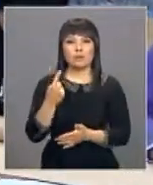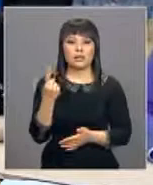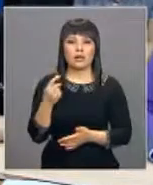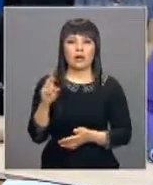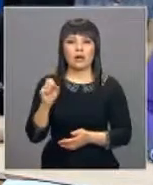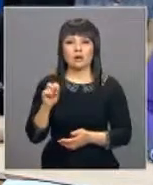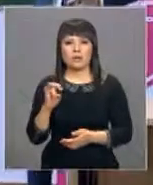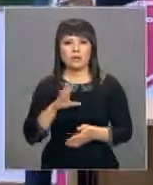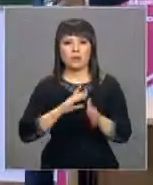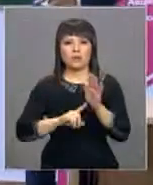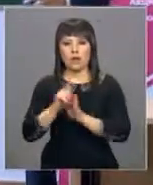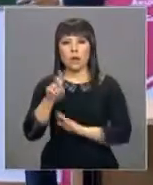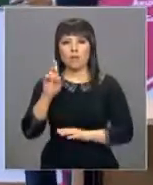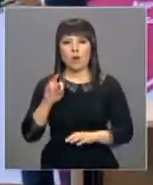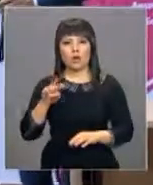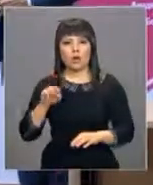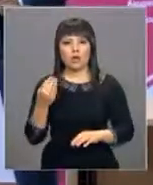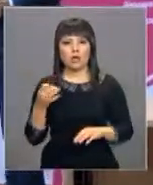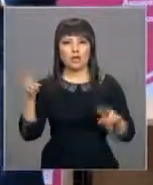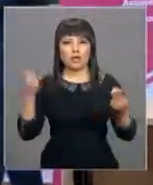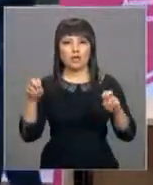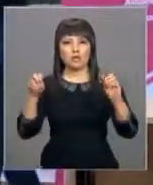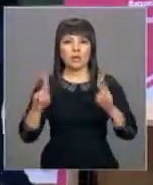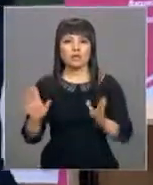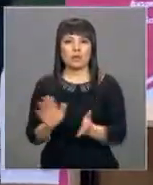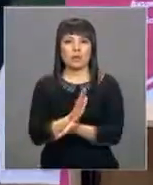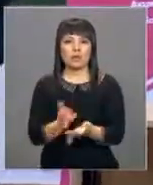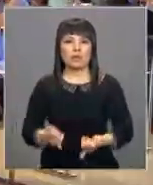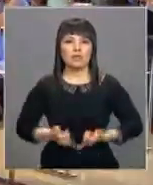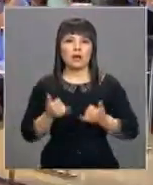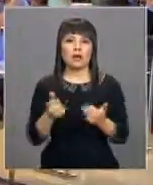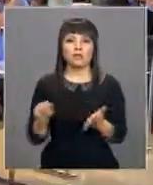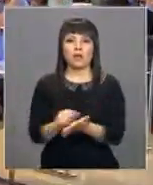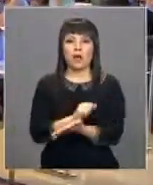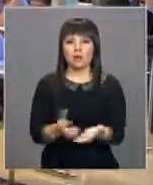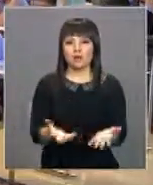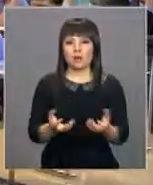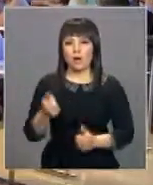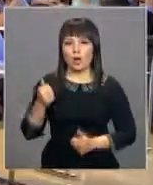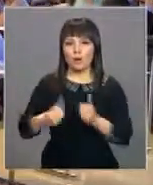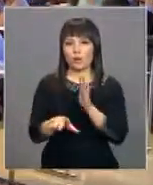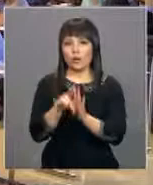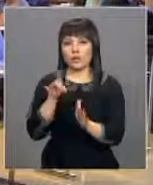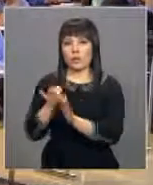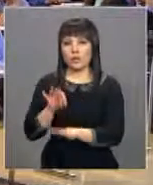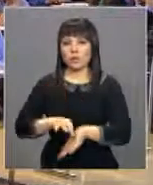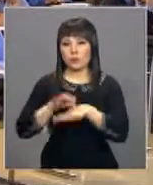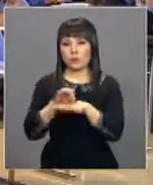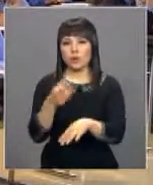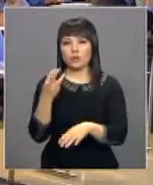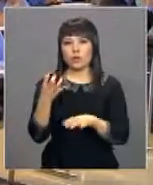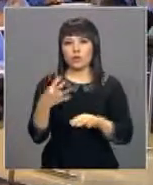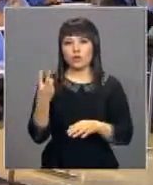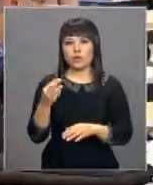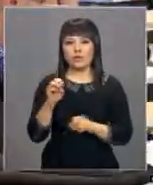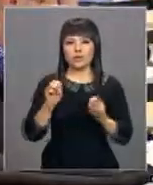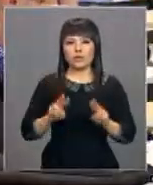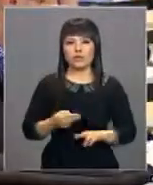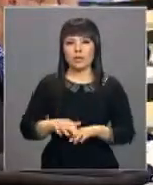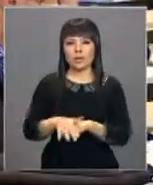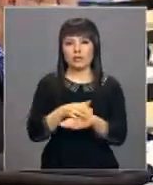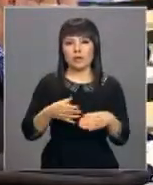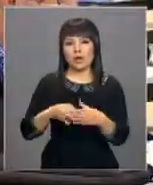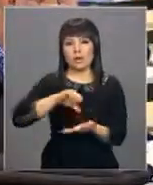дейін болашақ халықаралық стипендиясын тағайындауға құжаттар қабылданып, конкурстық іріктеулер жүргізіледі. Биыл 343 мамандық